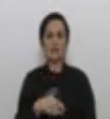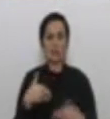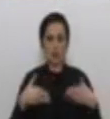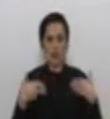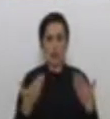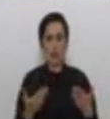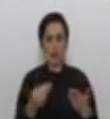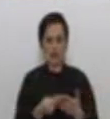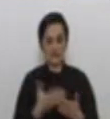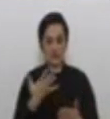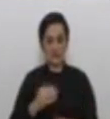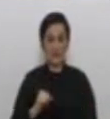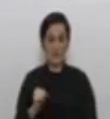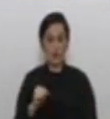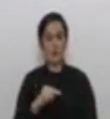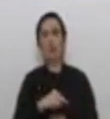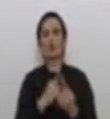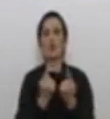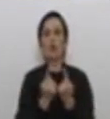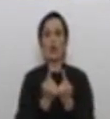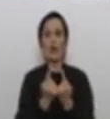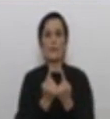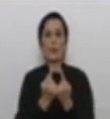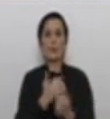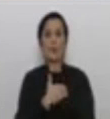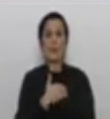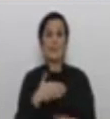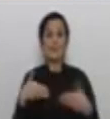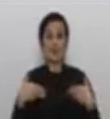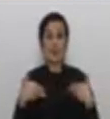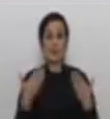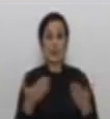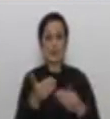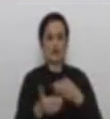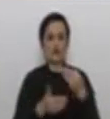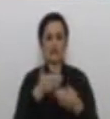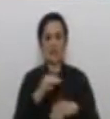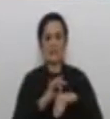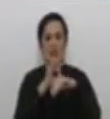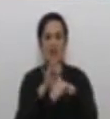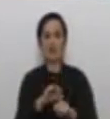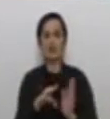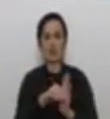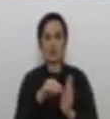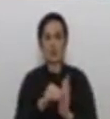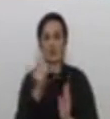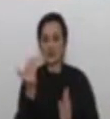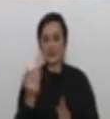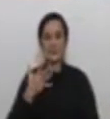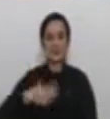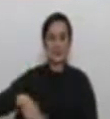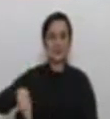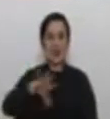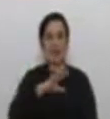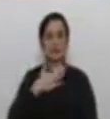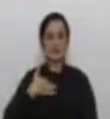მოგესალმებით ზურფასო მეგობრებო კოლეგებო და მინდა მოგილოცოთ წარმატებით ჩატარებული არჩევნები თქვენს და მთელ საქართველოს მთელ